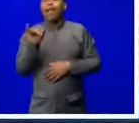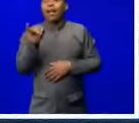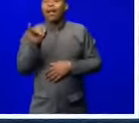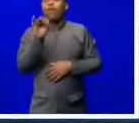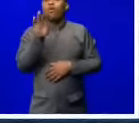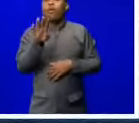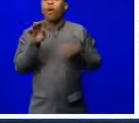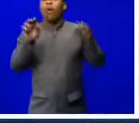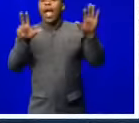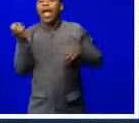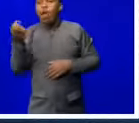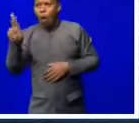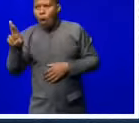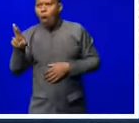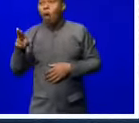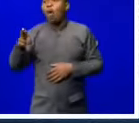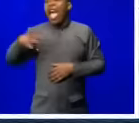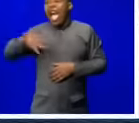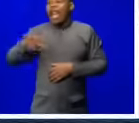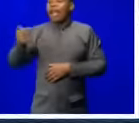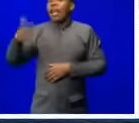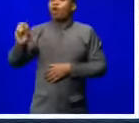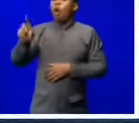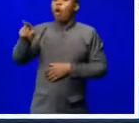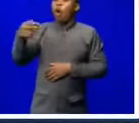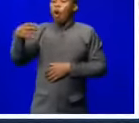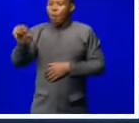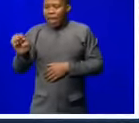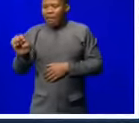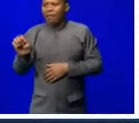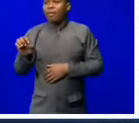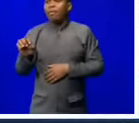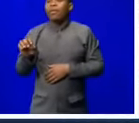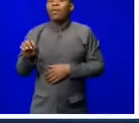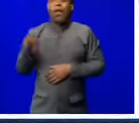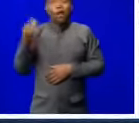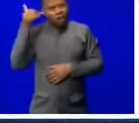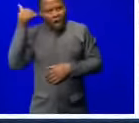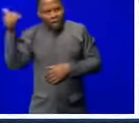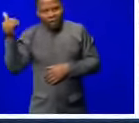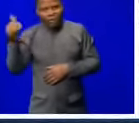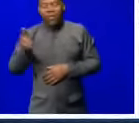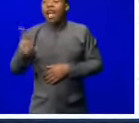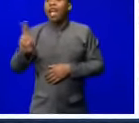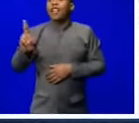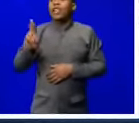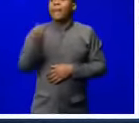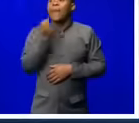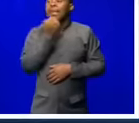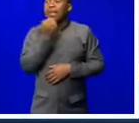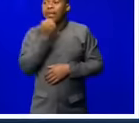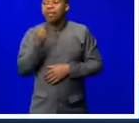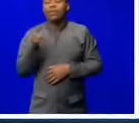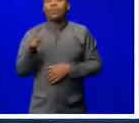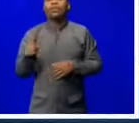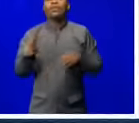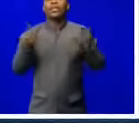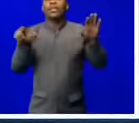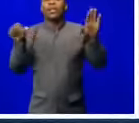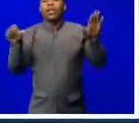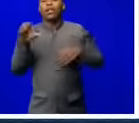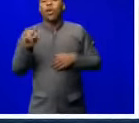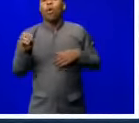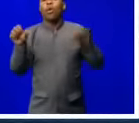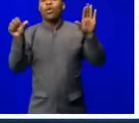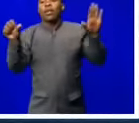7606-4148 noma ke ashayele babethabo hlophe lokungena abuke Tindzaba tekucala kuzo sifunda sakamanzini enombolweni lethi